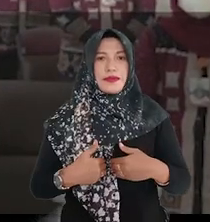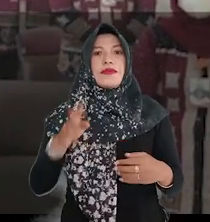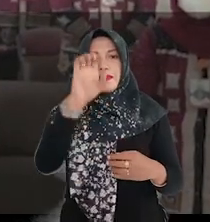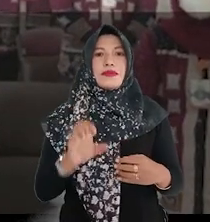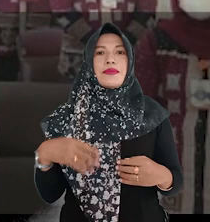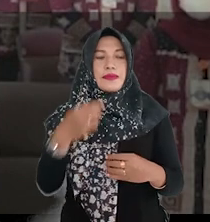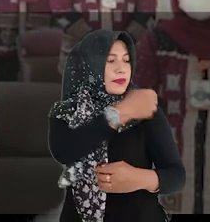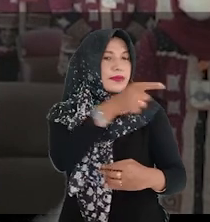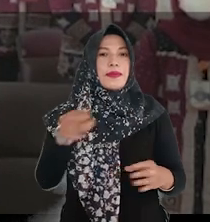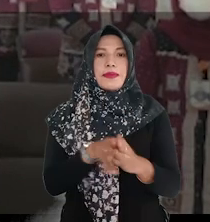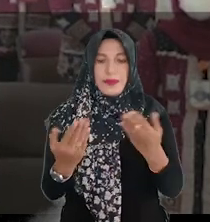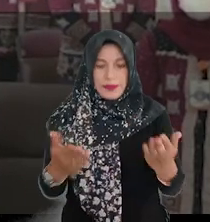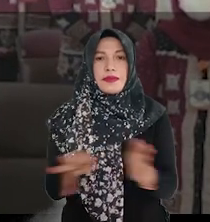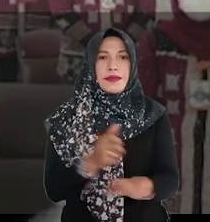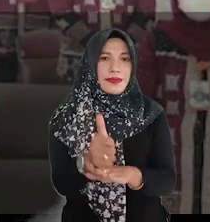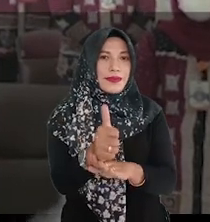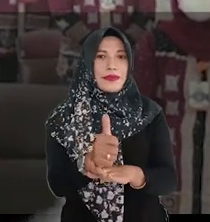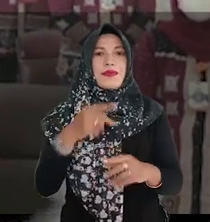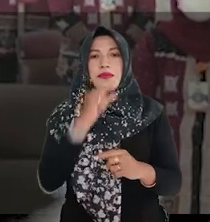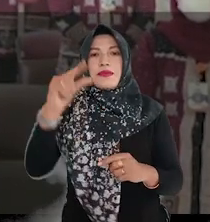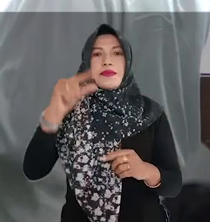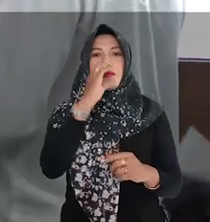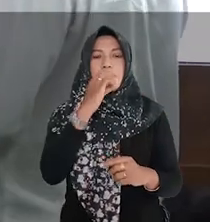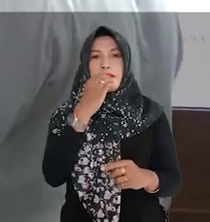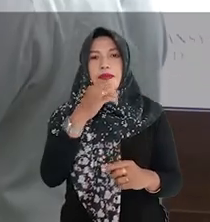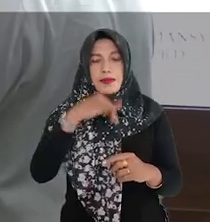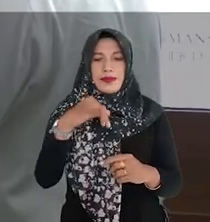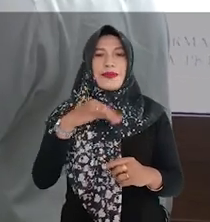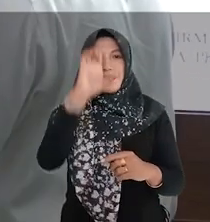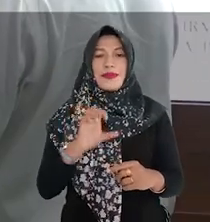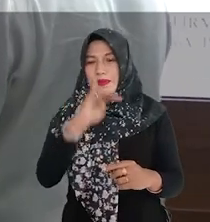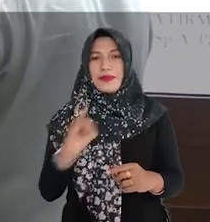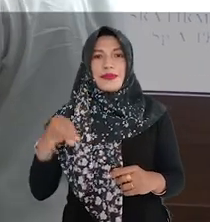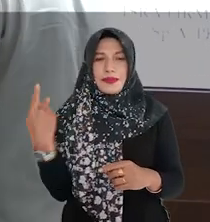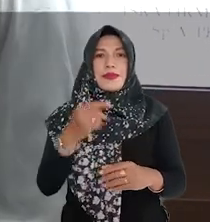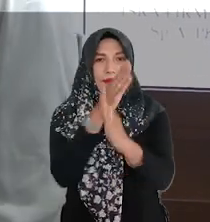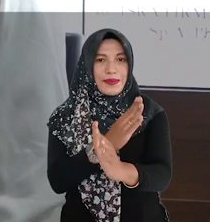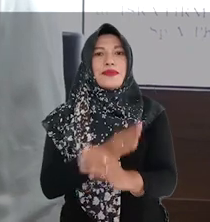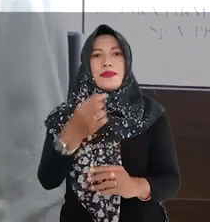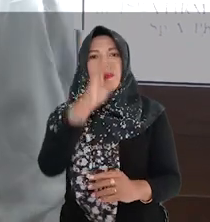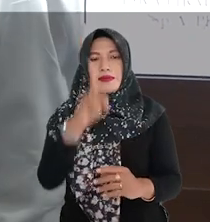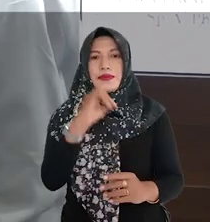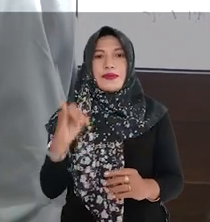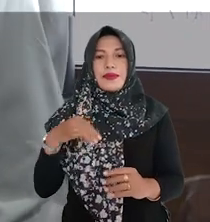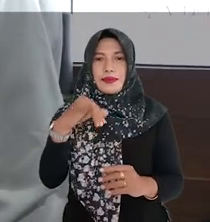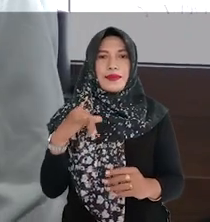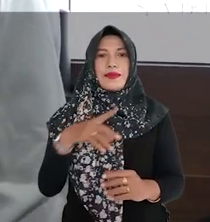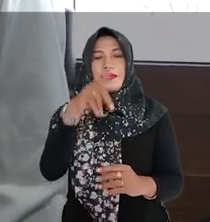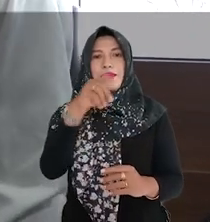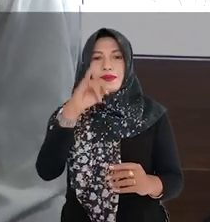dalam efisiensi Doctor pemberi pelayanan gunakan obat sesuai efikasi dan hentikan dominasi